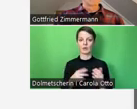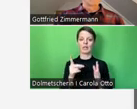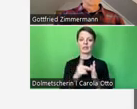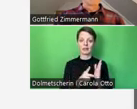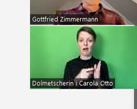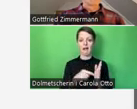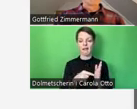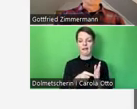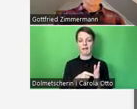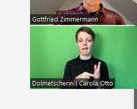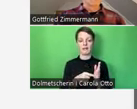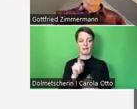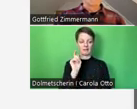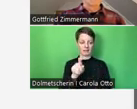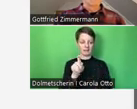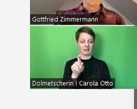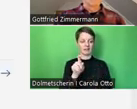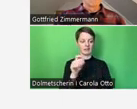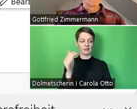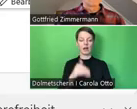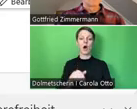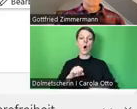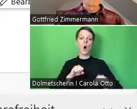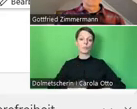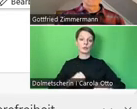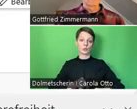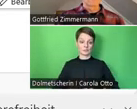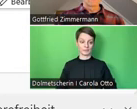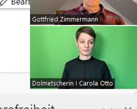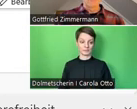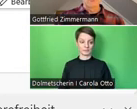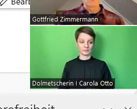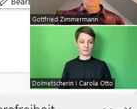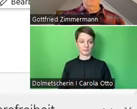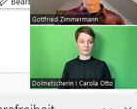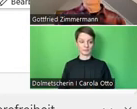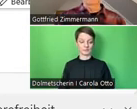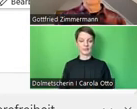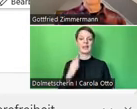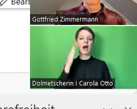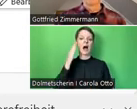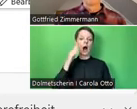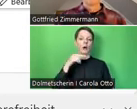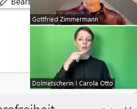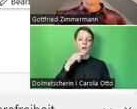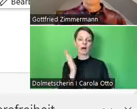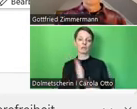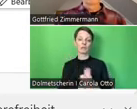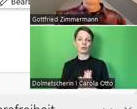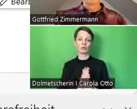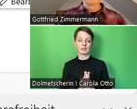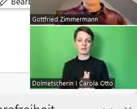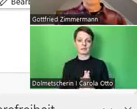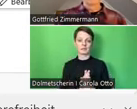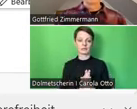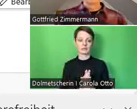Datei und dann Optionen. Und ich rede jetzt hier von der Hauptsprache des Dokuments. Dann